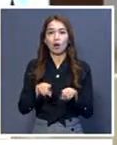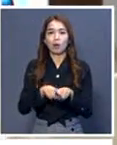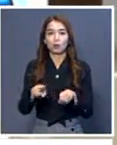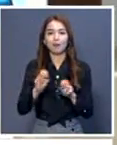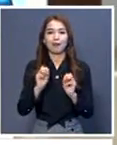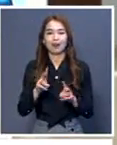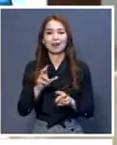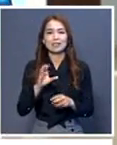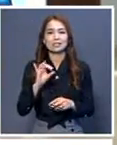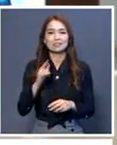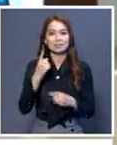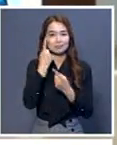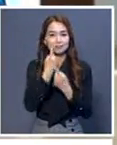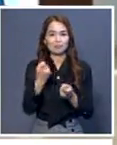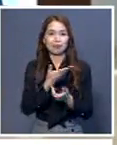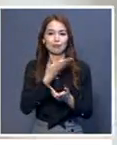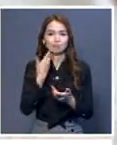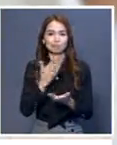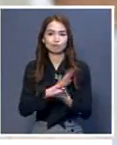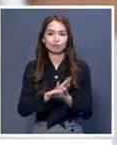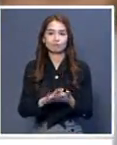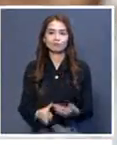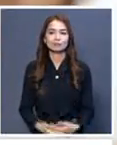қабылдау қабілетін арттыруға мүмкіндік бар.